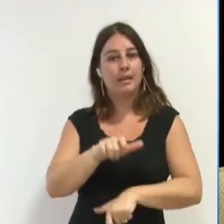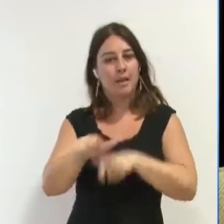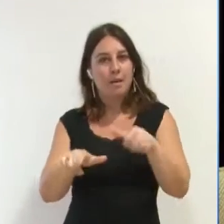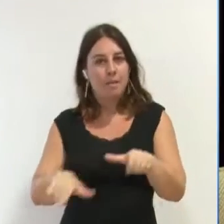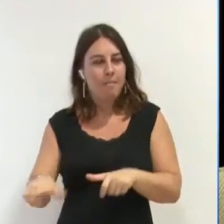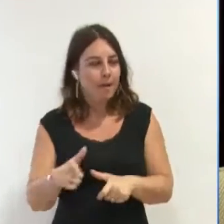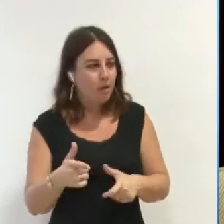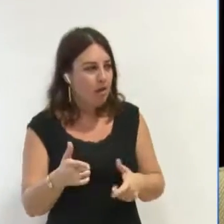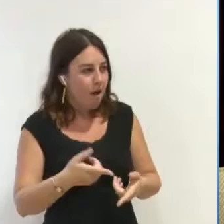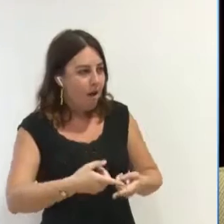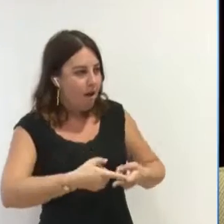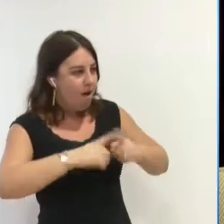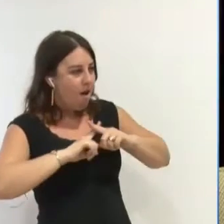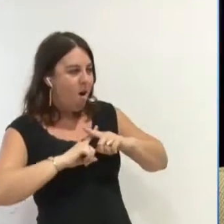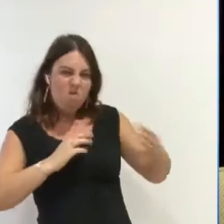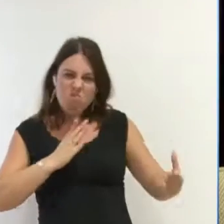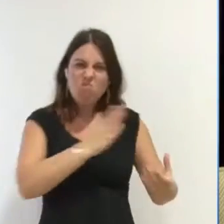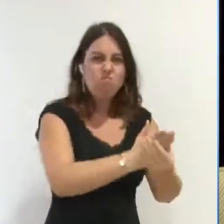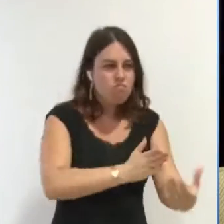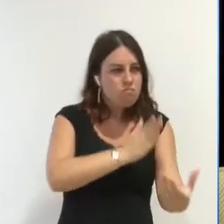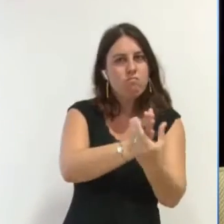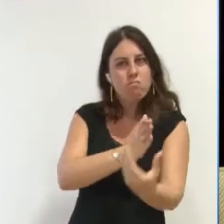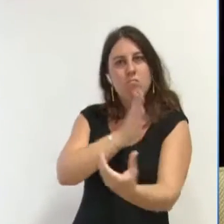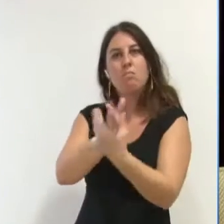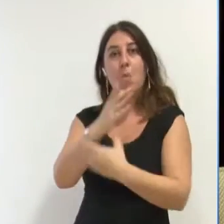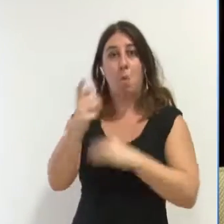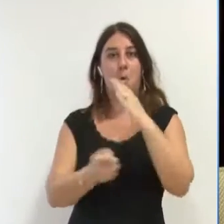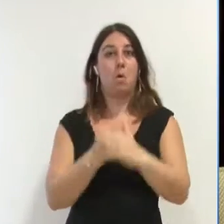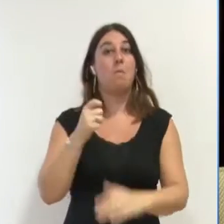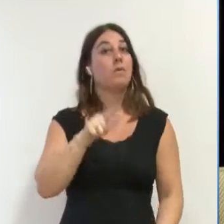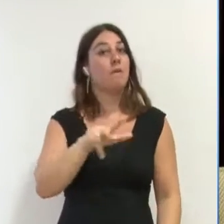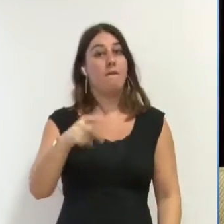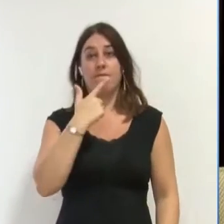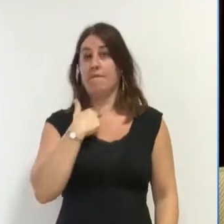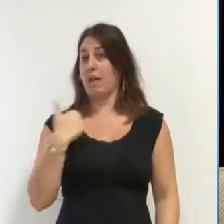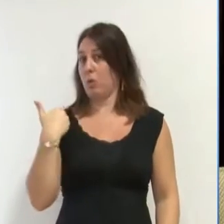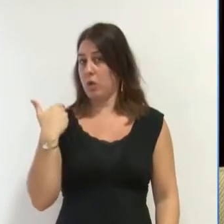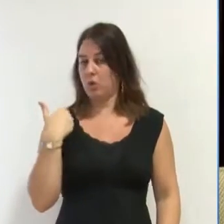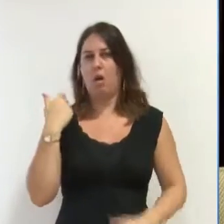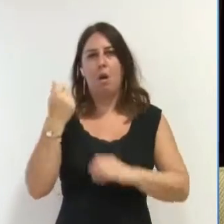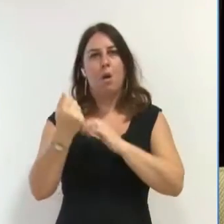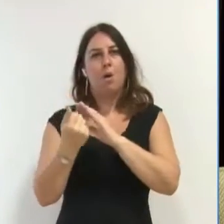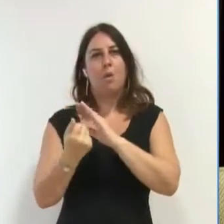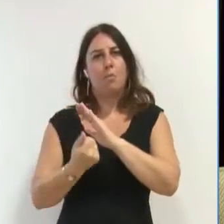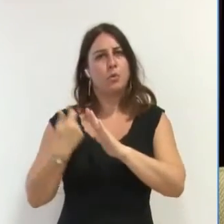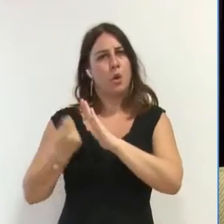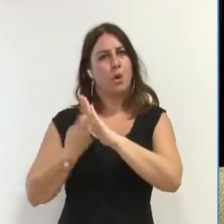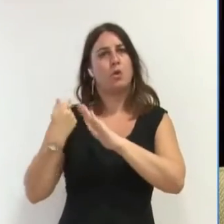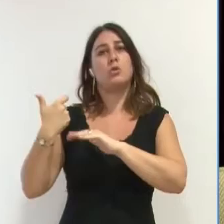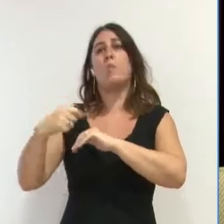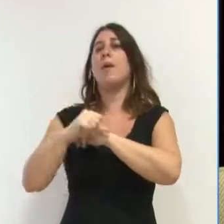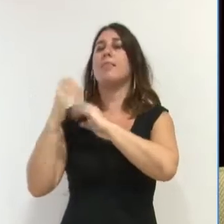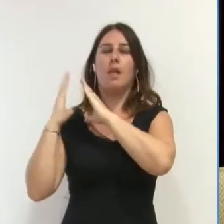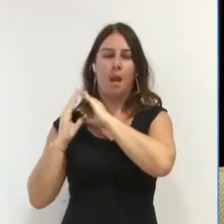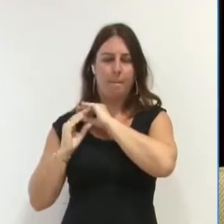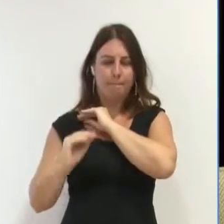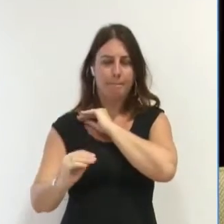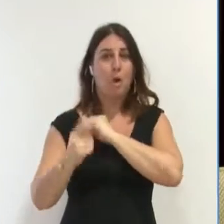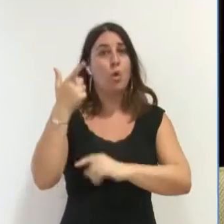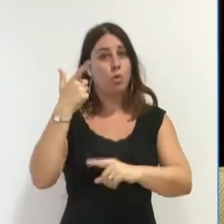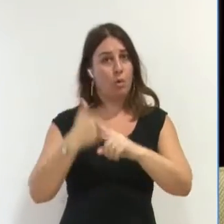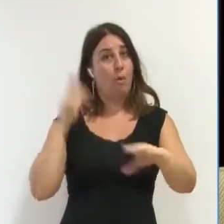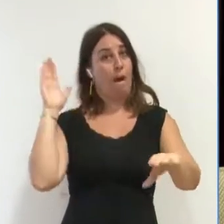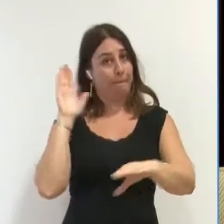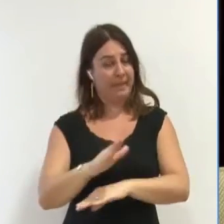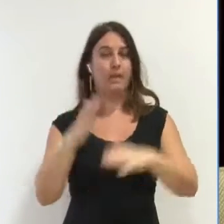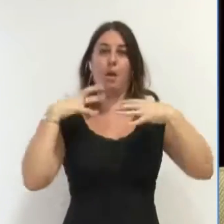intéressés de l'intérêt à renouveler l'opération le dimanche 23 juin. Et après plusieurs semaines et 2 actions